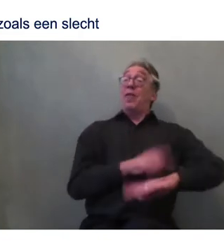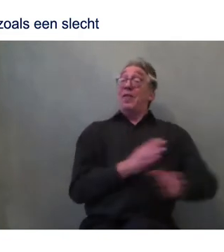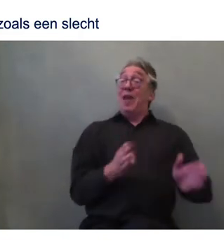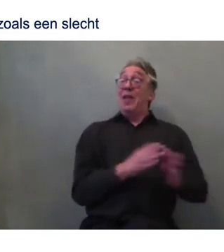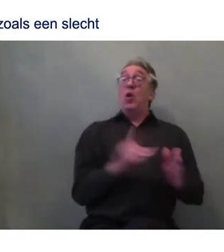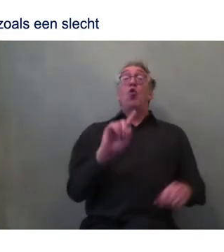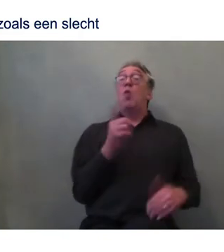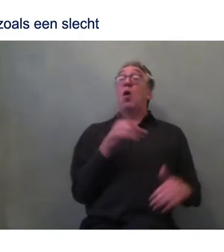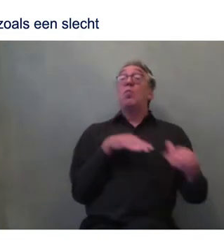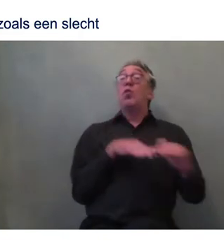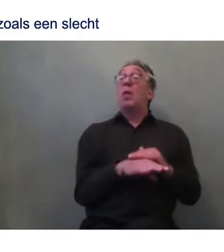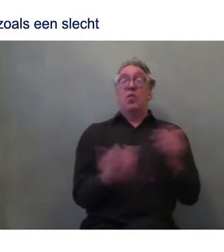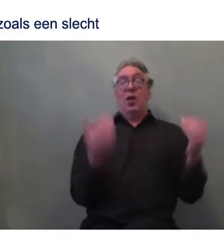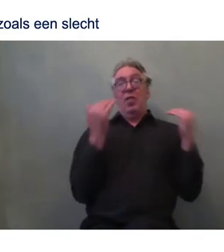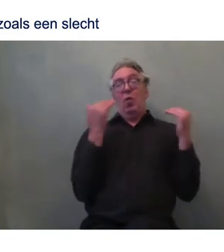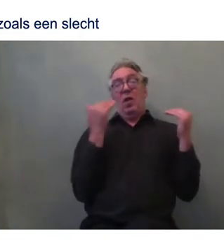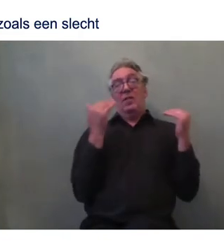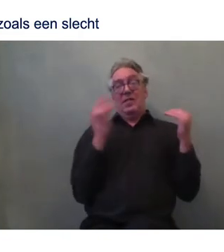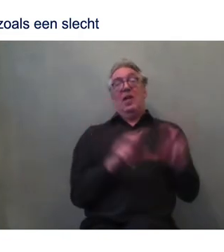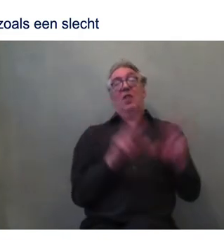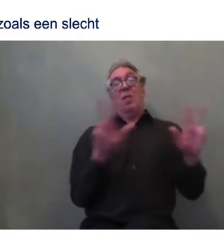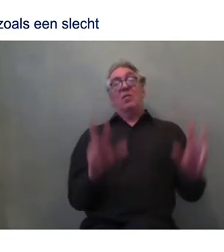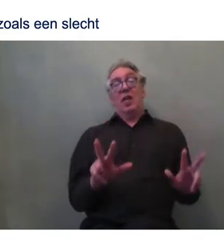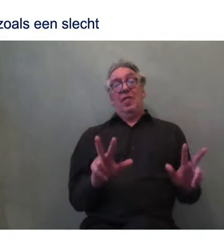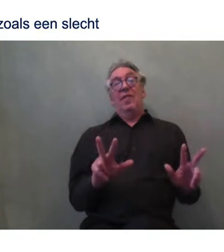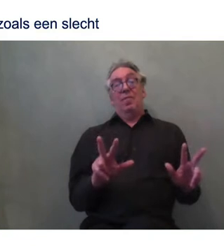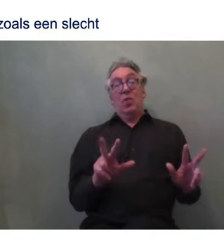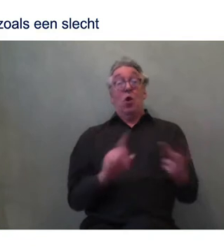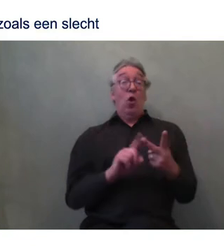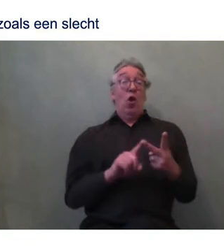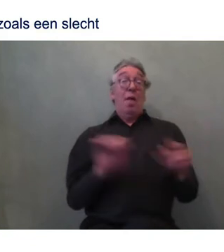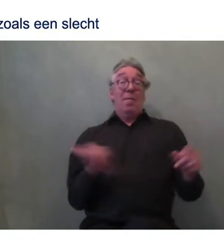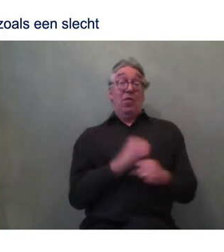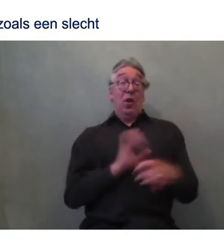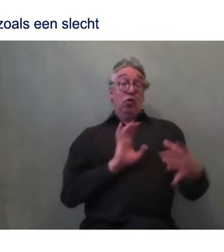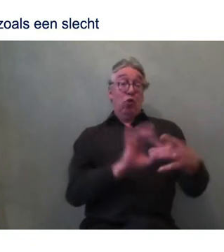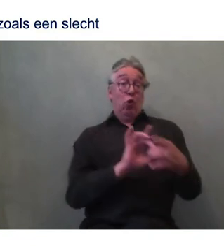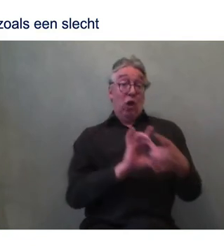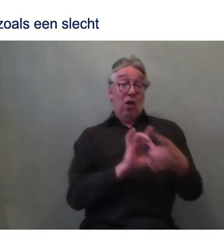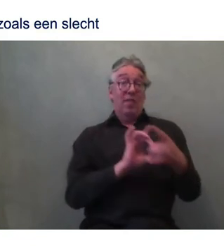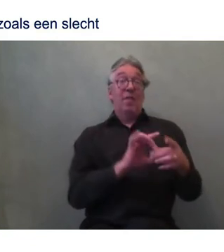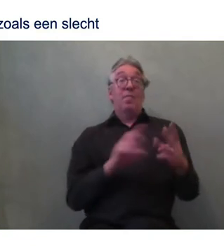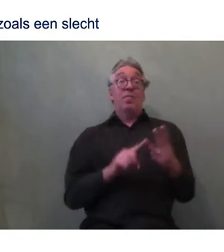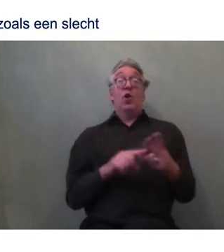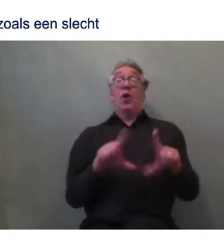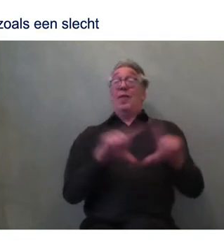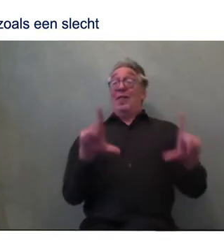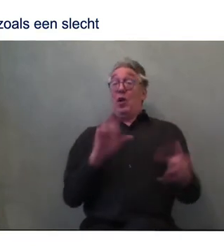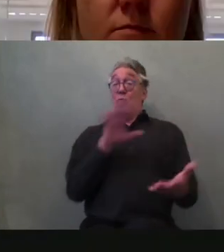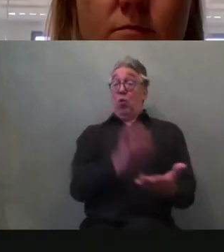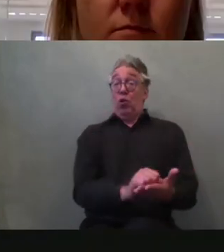de informatievoorziening op de website, contact met medewerkers, het boeken van een ticket, het vervoer en de